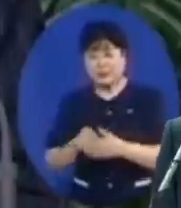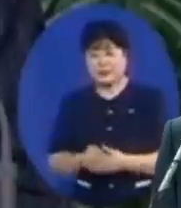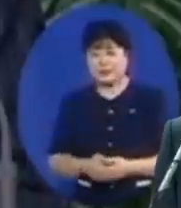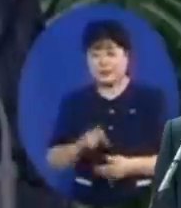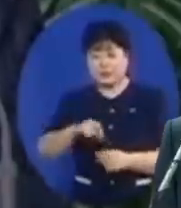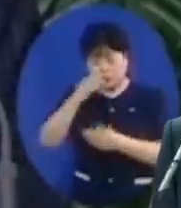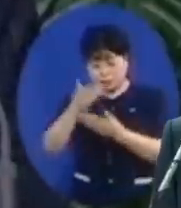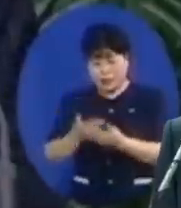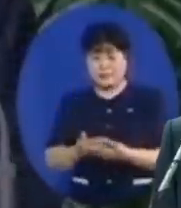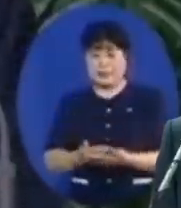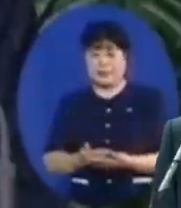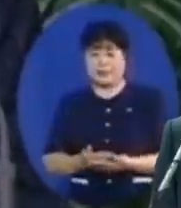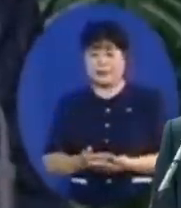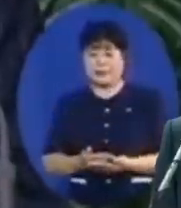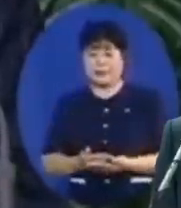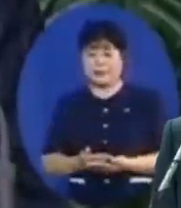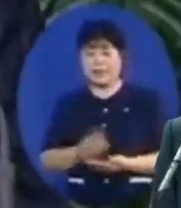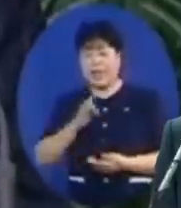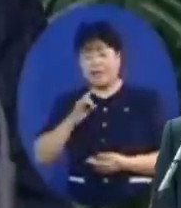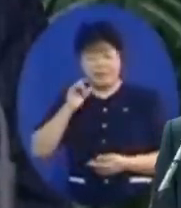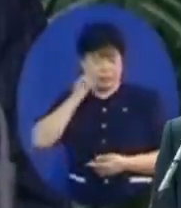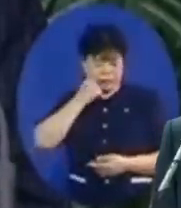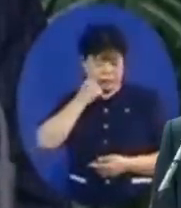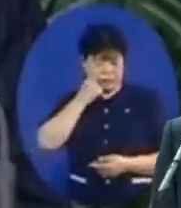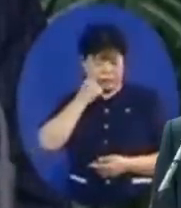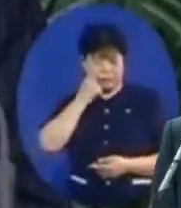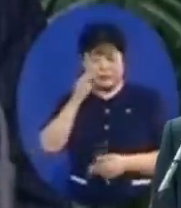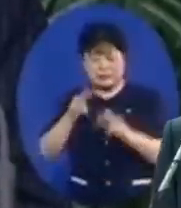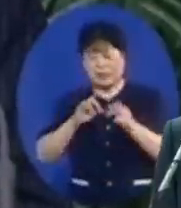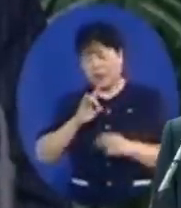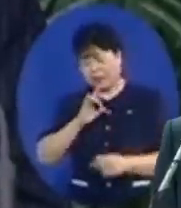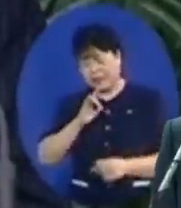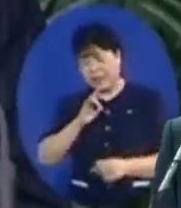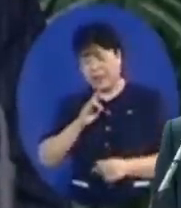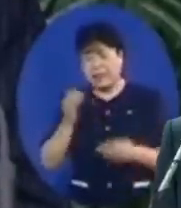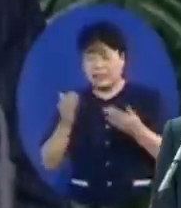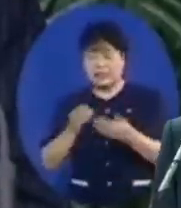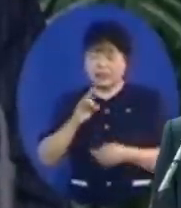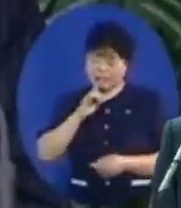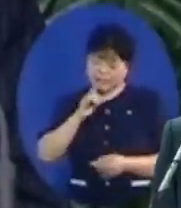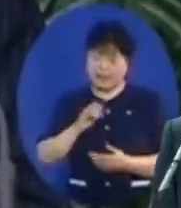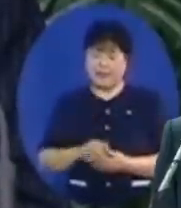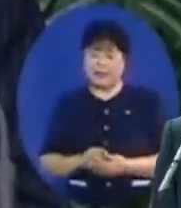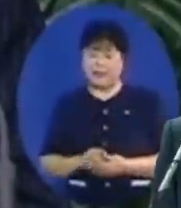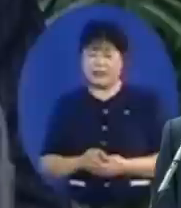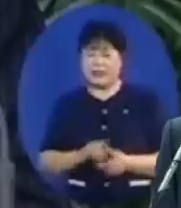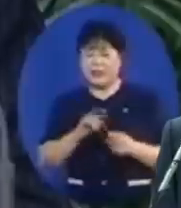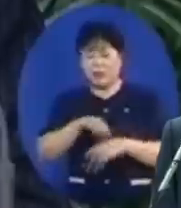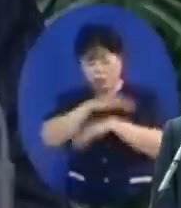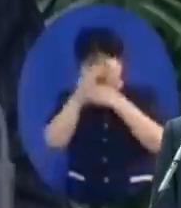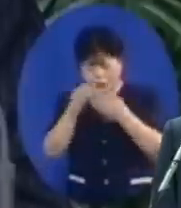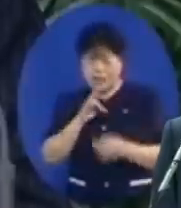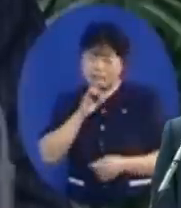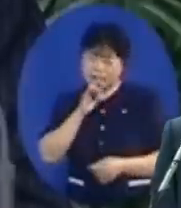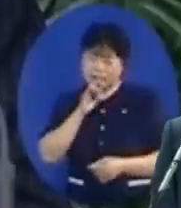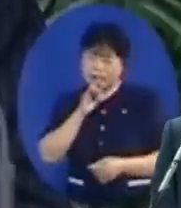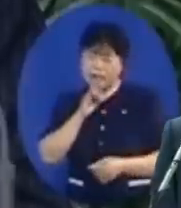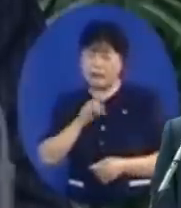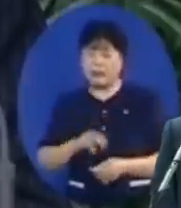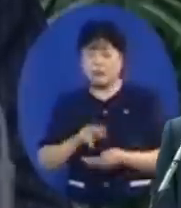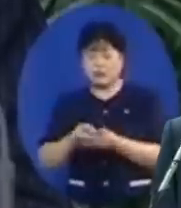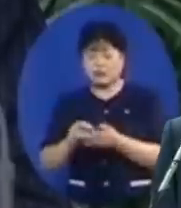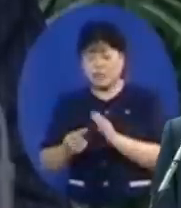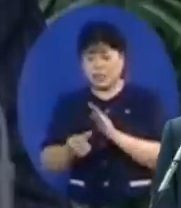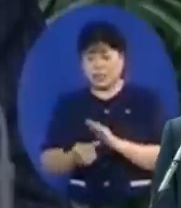받으면 안 되지 않아요? 사업도 안 되고 직장도 안 되고 삶도 안 되고 여러 가지 문제가 안